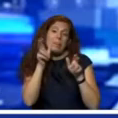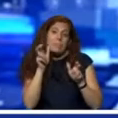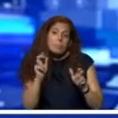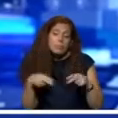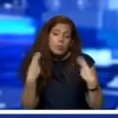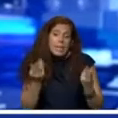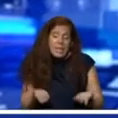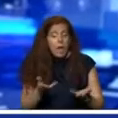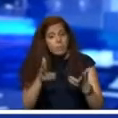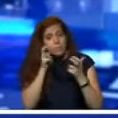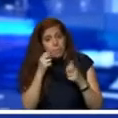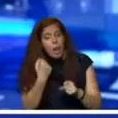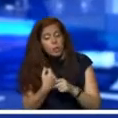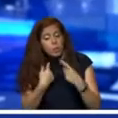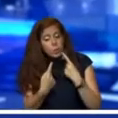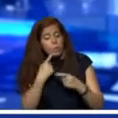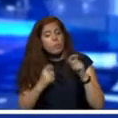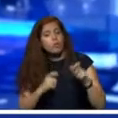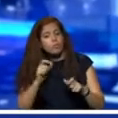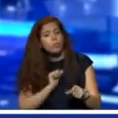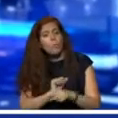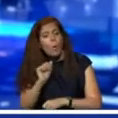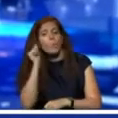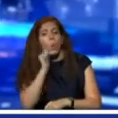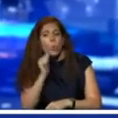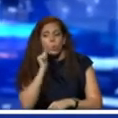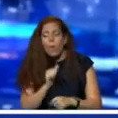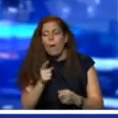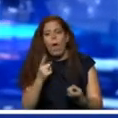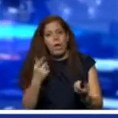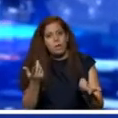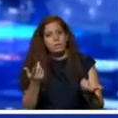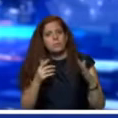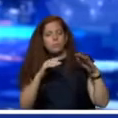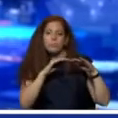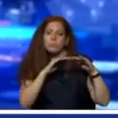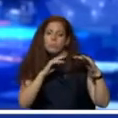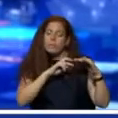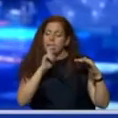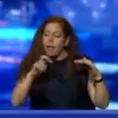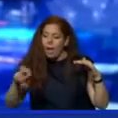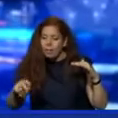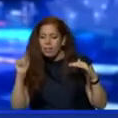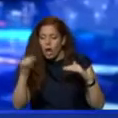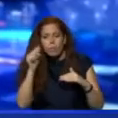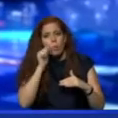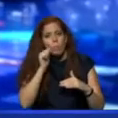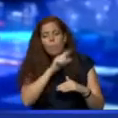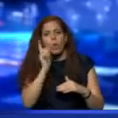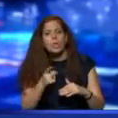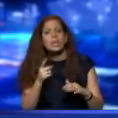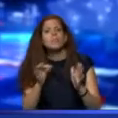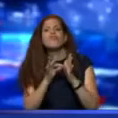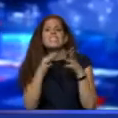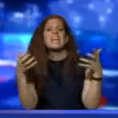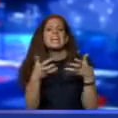אותו. אתה מצפה לעשות דיון עם אנשים שמוחים כל יום, אז תרד מהמרפסת, תיגש אליהם ביום יום, אתה לא צריך לקיים בשביל